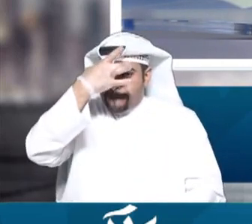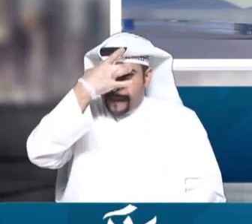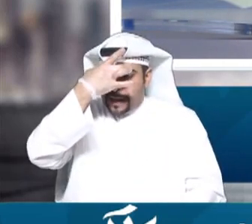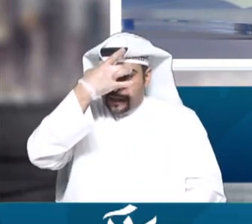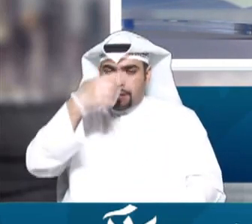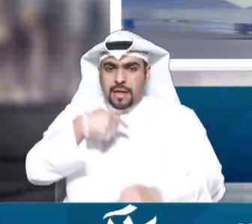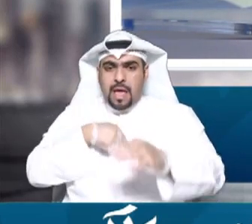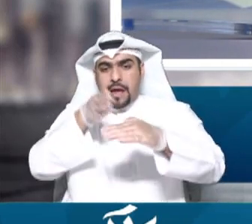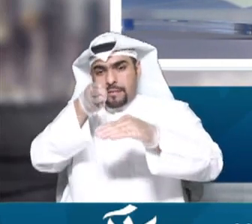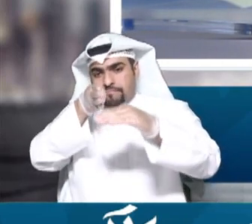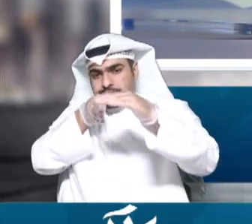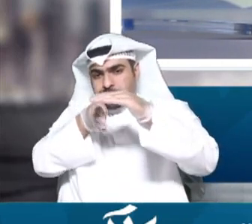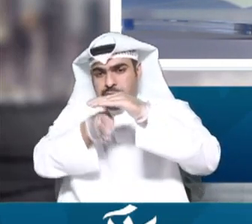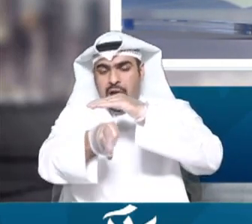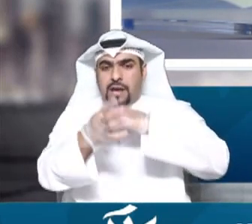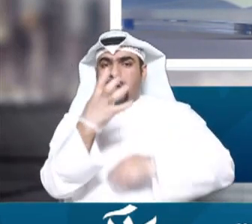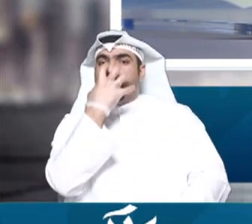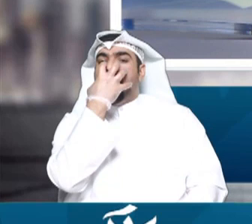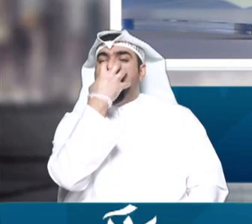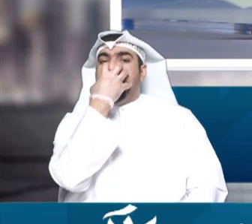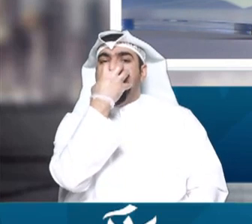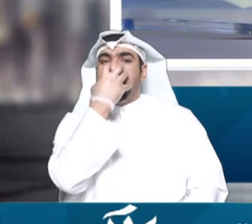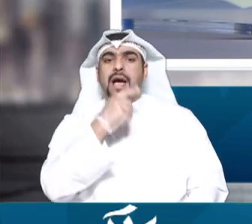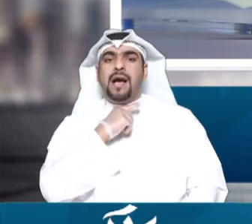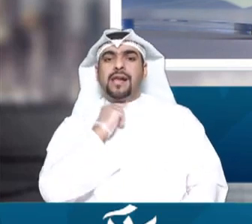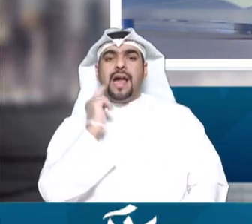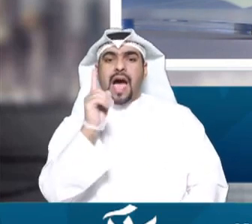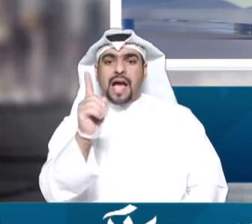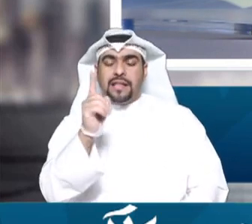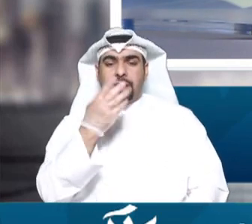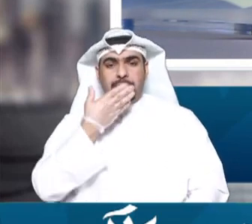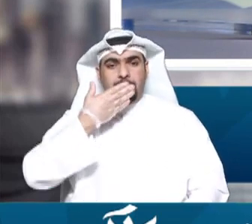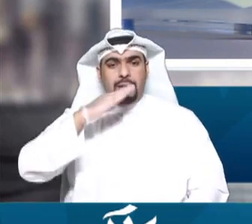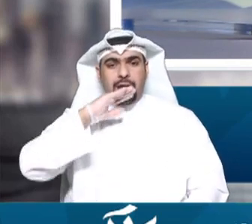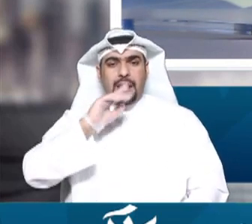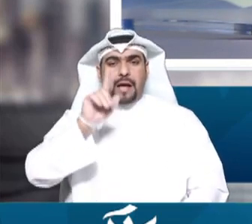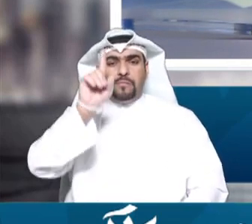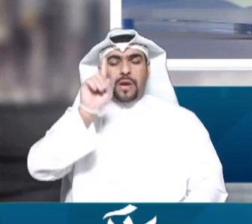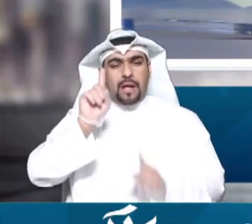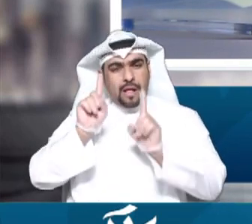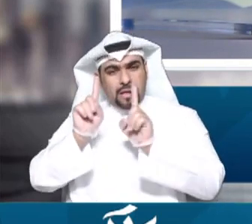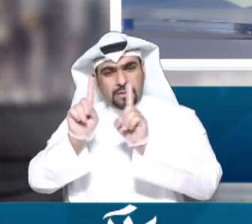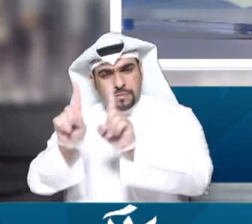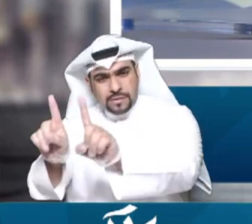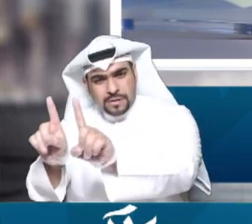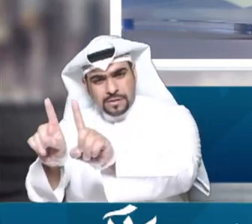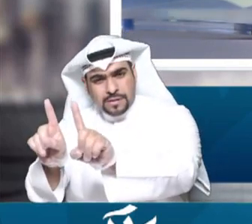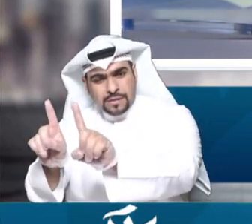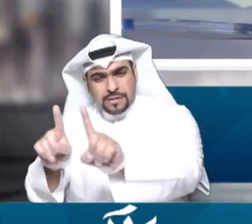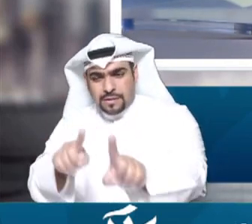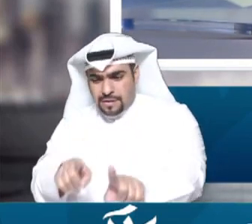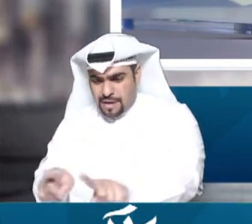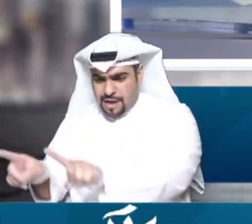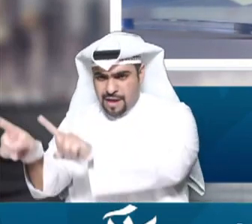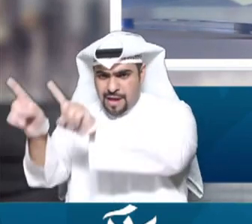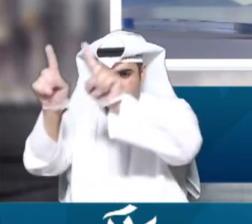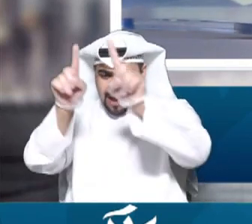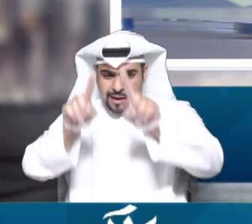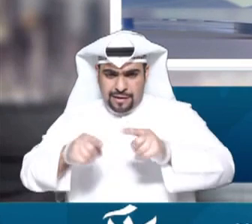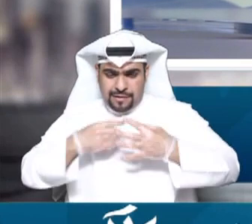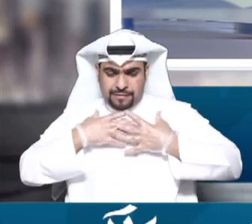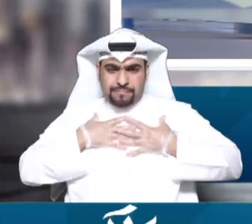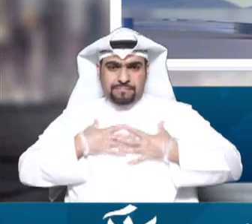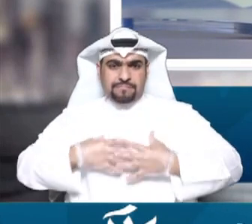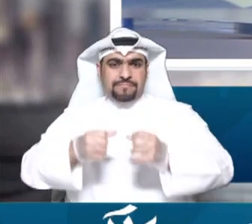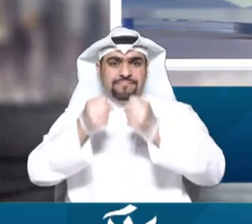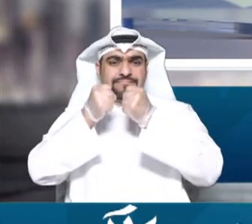العناية المركزة لكم يوم، الحمد لله رب العالمين، الله من علي بالشفاء. الحمد لله صحتك تمام